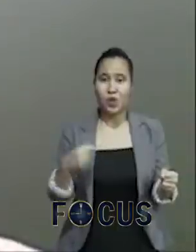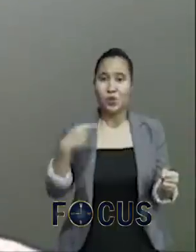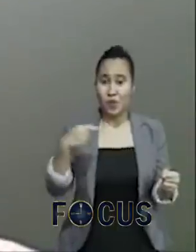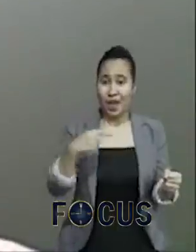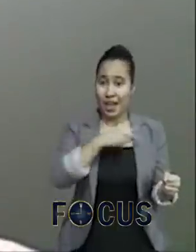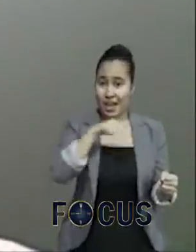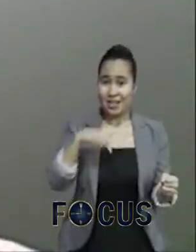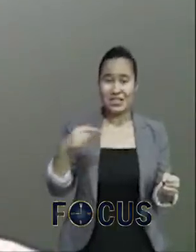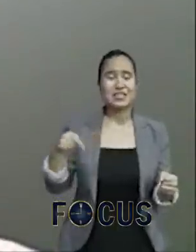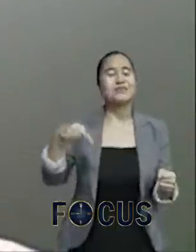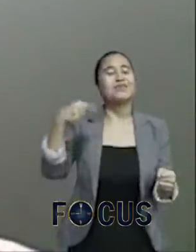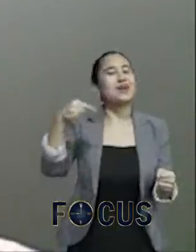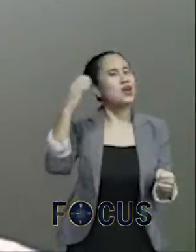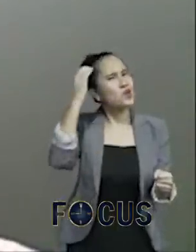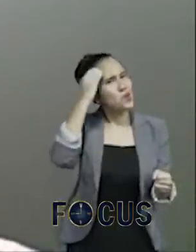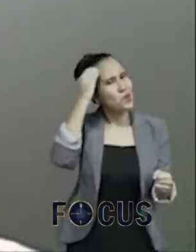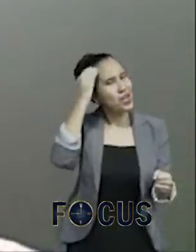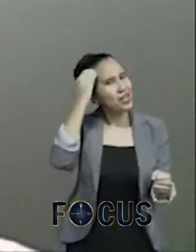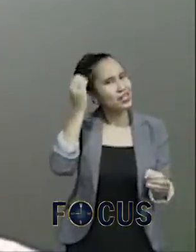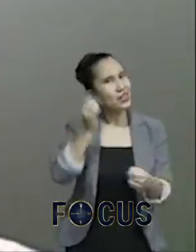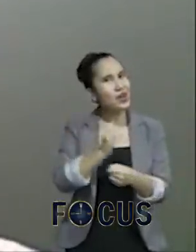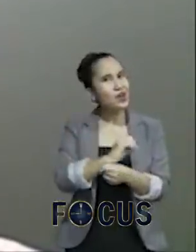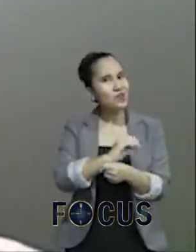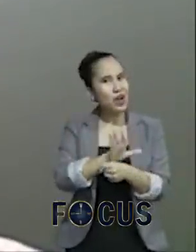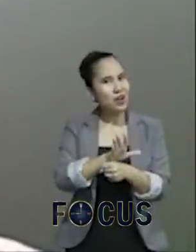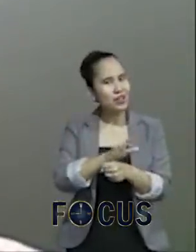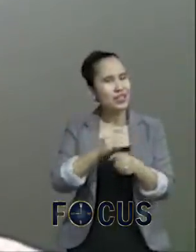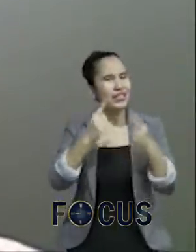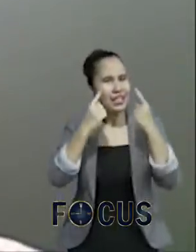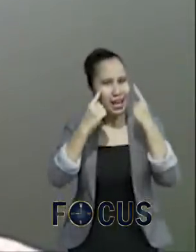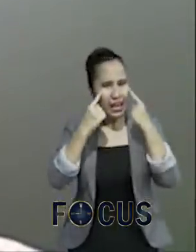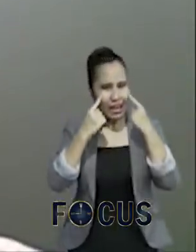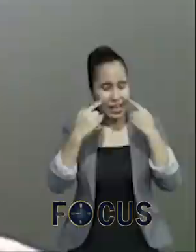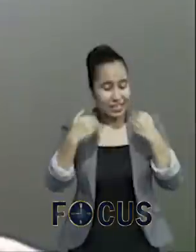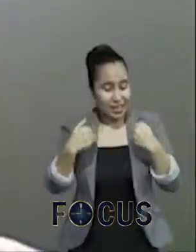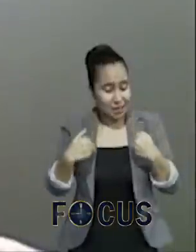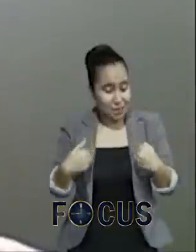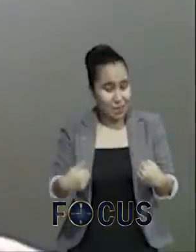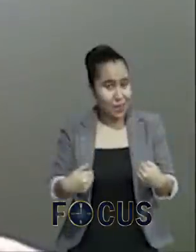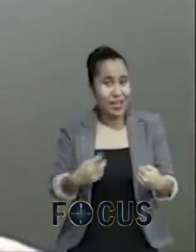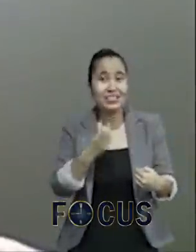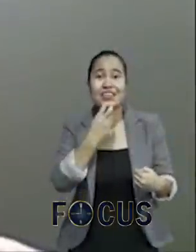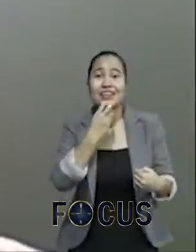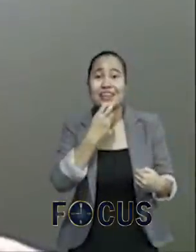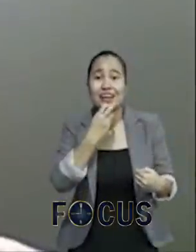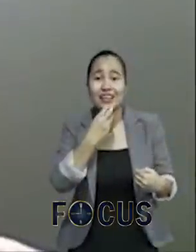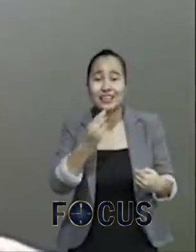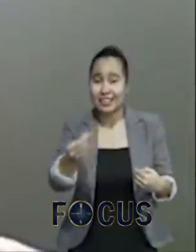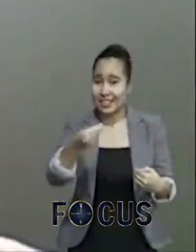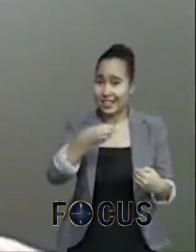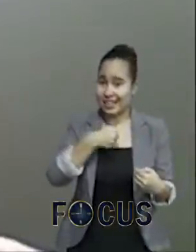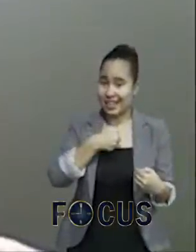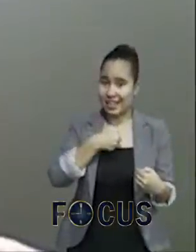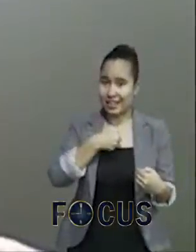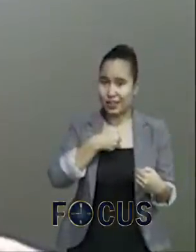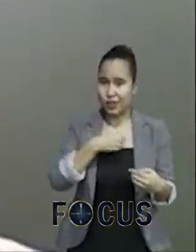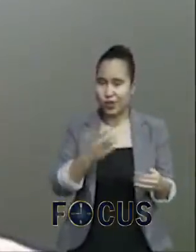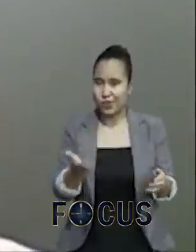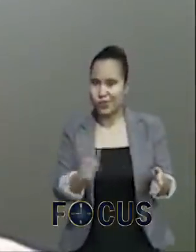weten, weten we ook dat de kans dat mensen klachten krijgen na een besmetting vaak